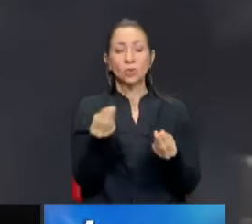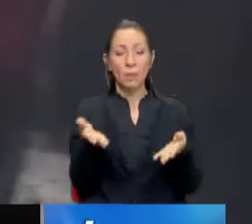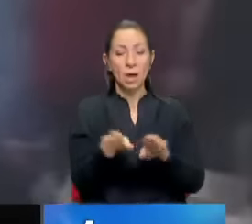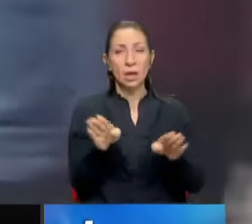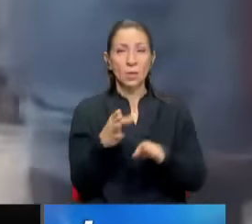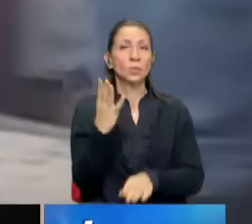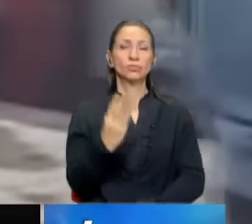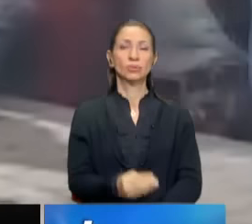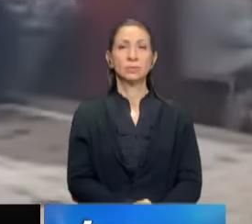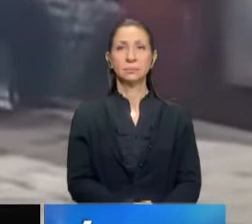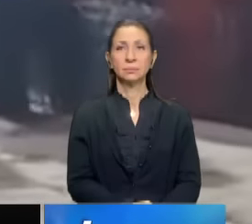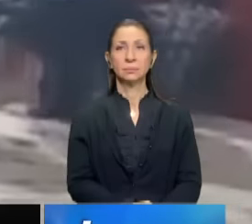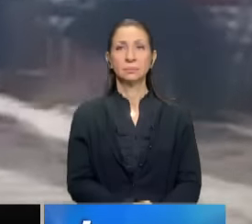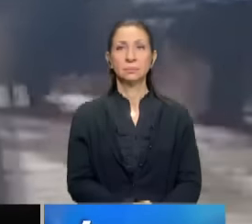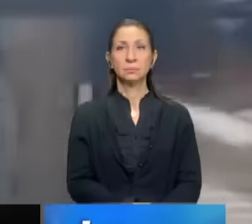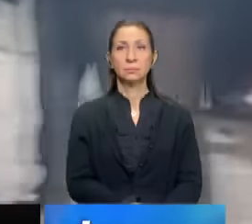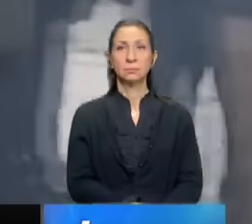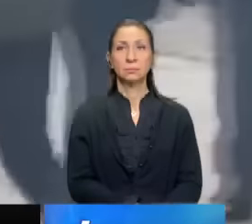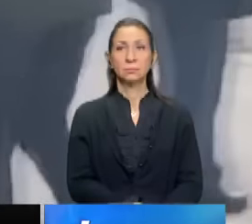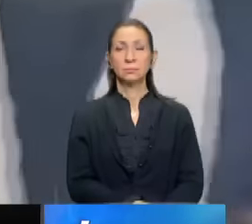verilecek.